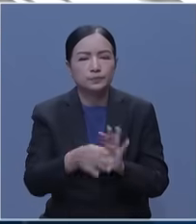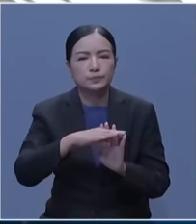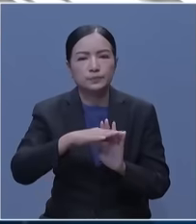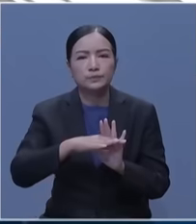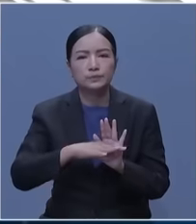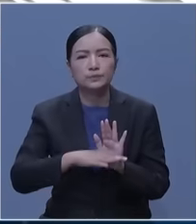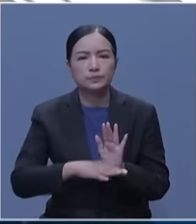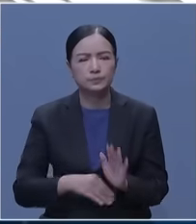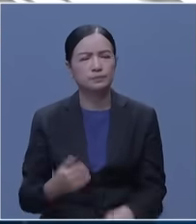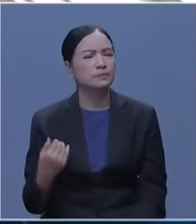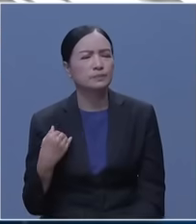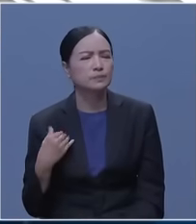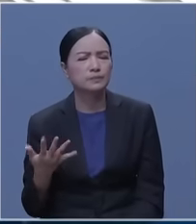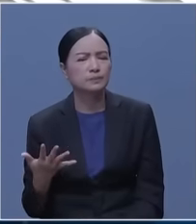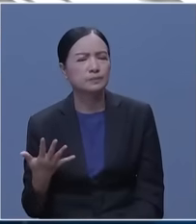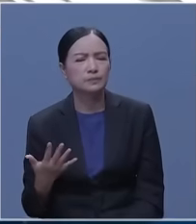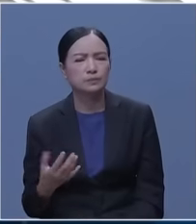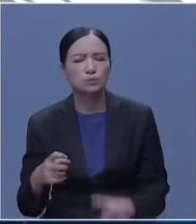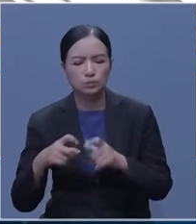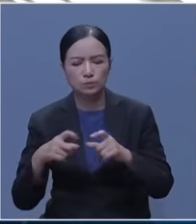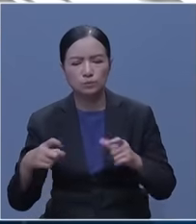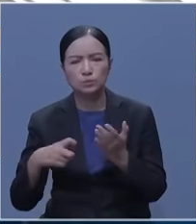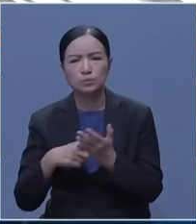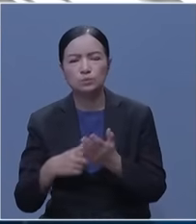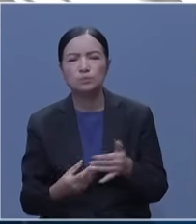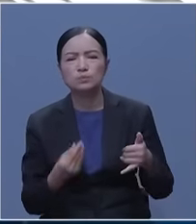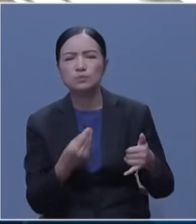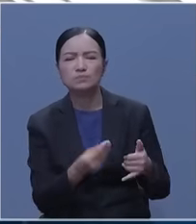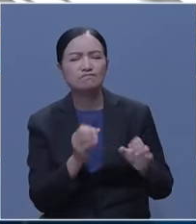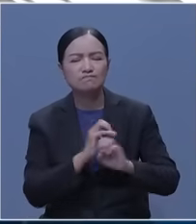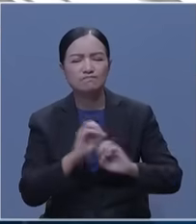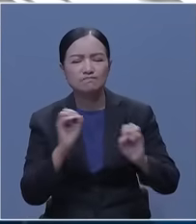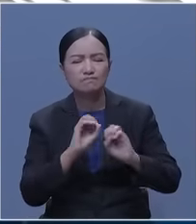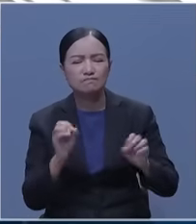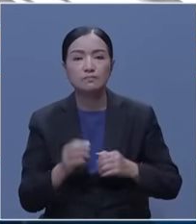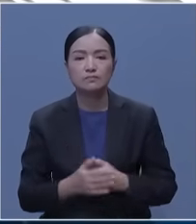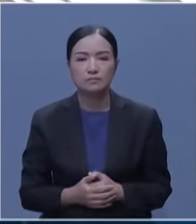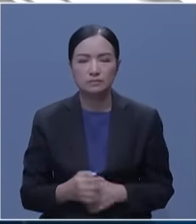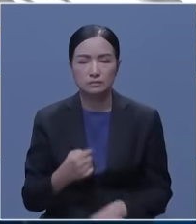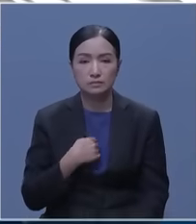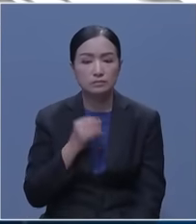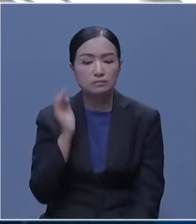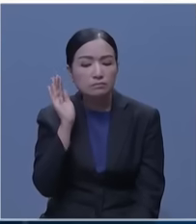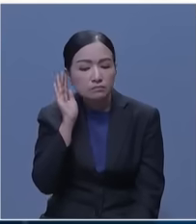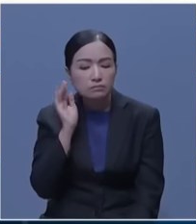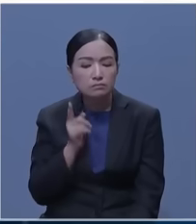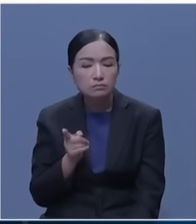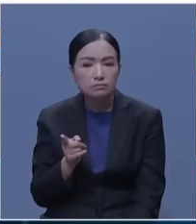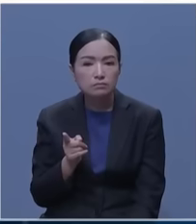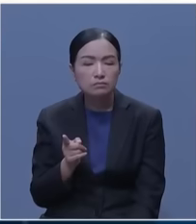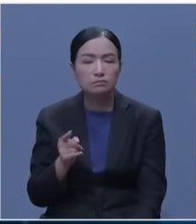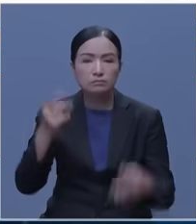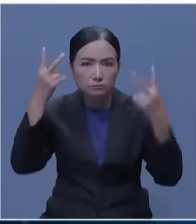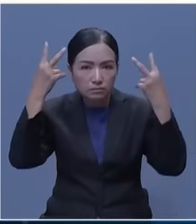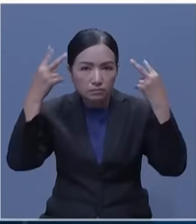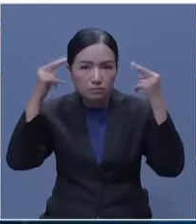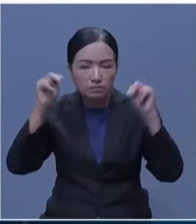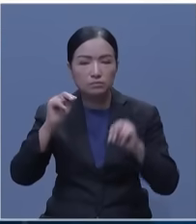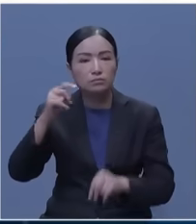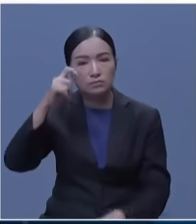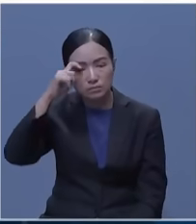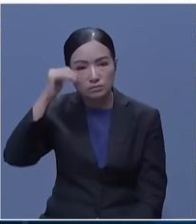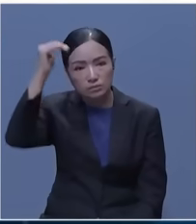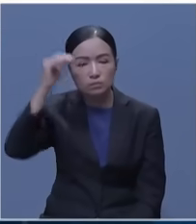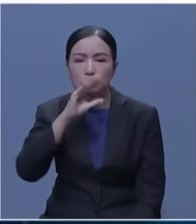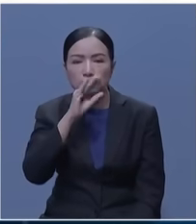าไม่มีการให้ตั๋วไม่มีการใช้ตั๋วอย่างแน่นอนผมฟังคำพูดของนายกรัฐมนตรีแบบนี้นะครับ